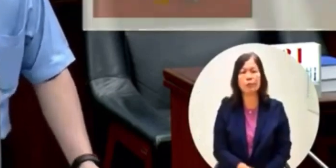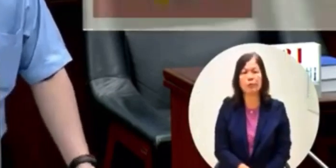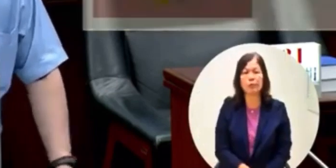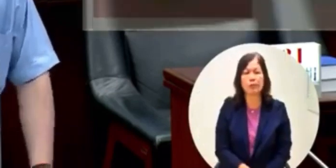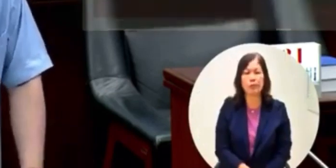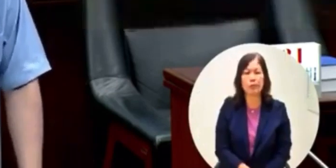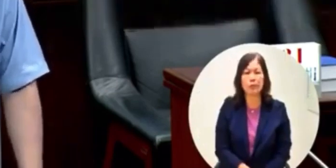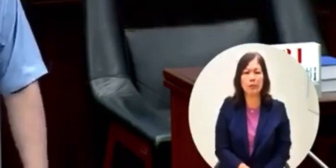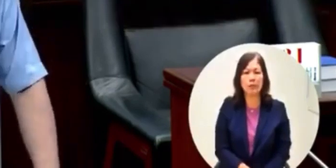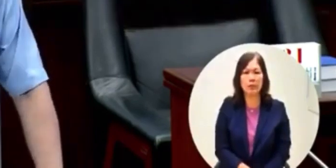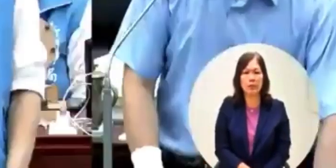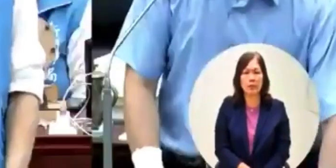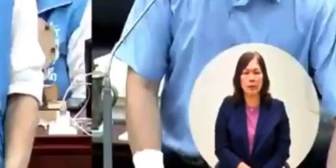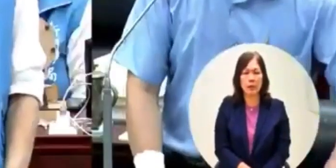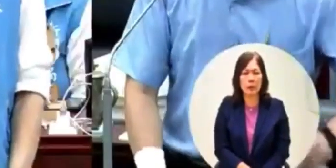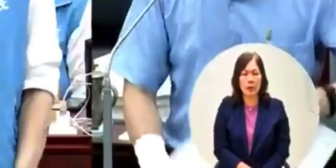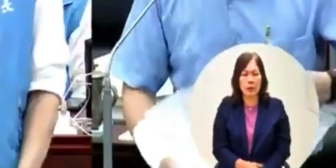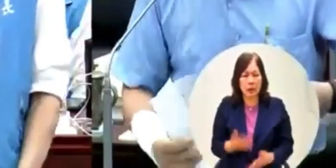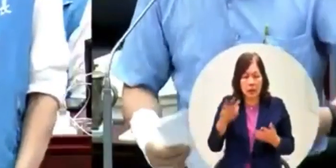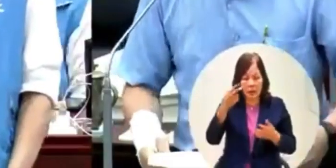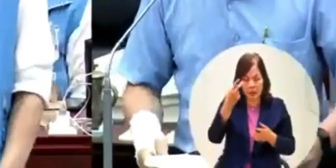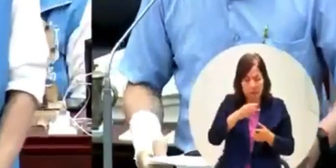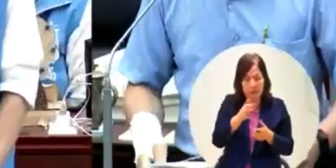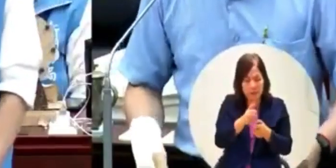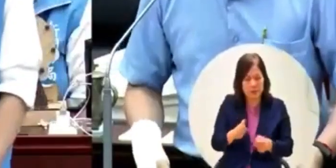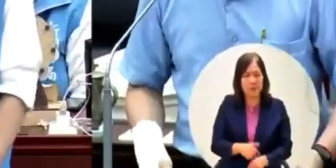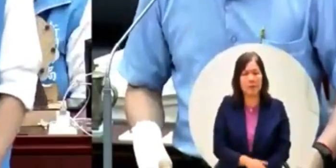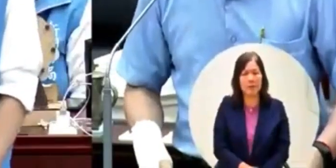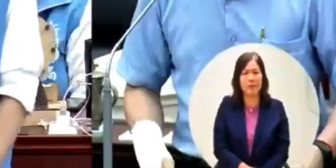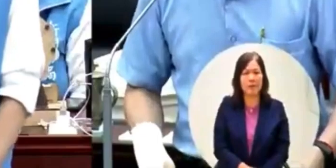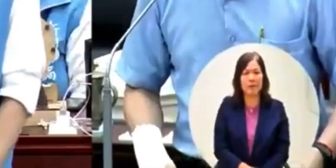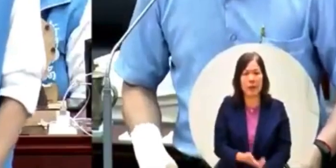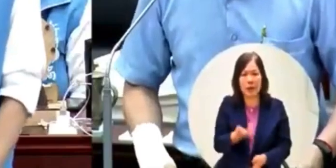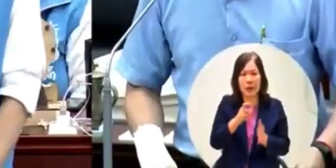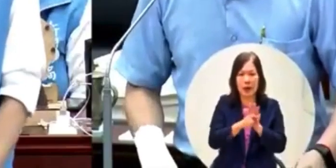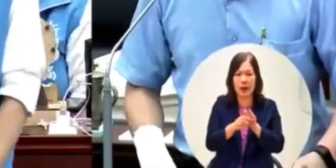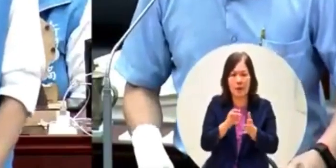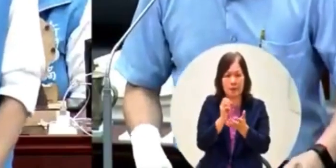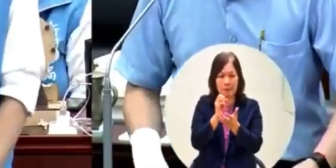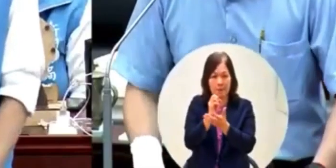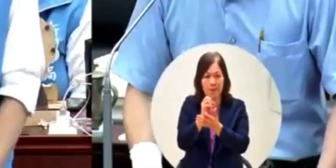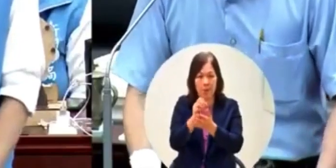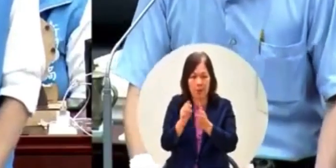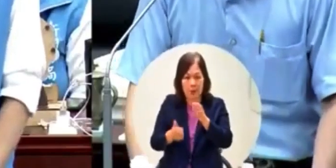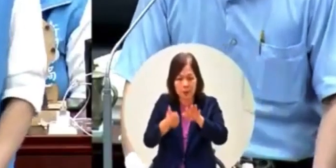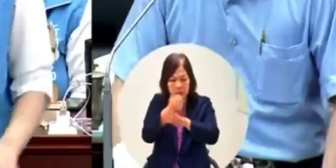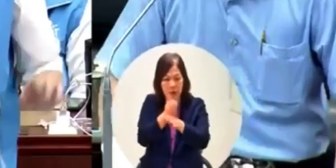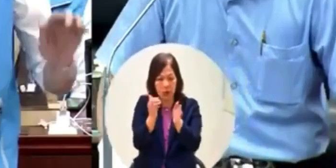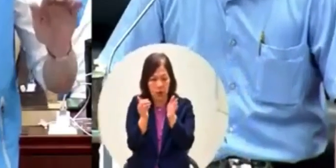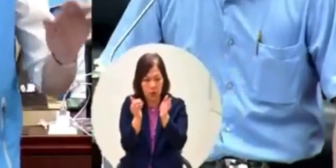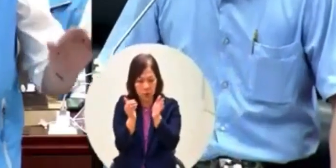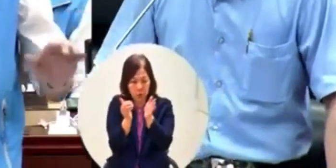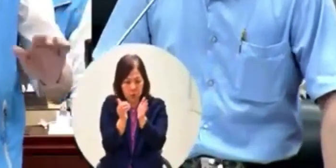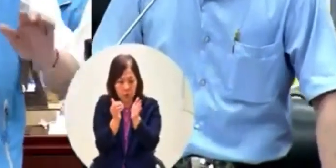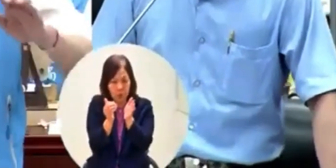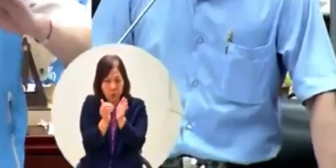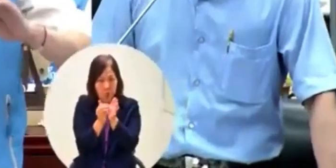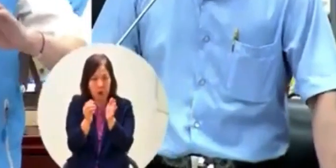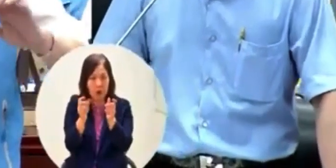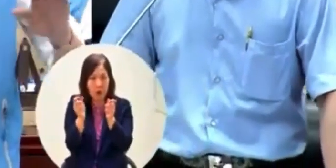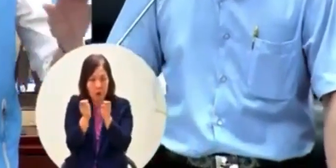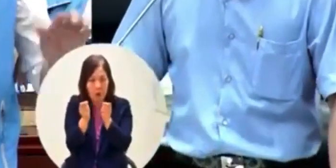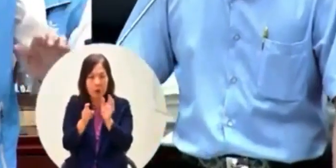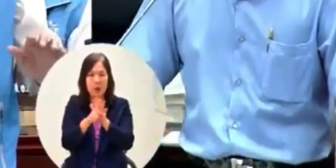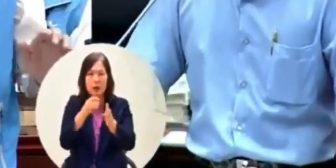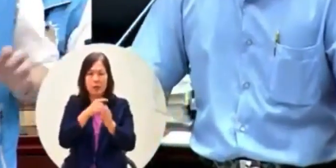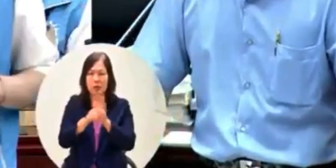市长答复。 再次谢谢王耀玉议员，刚市府团队刚报道的时候，我们就发现高雄市